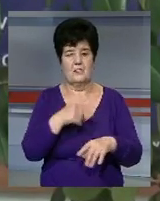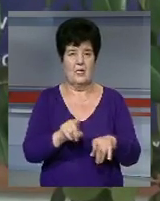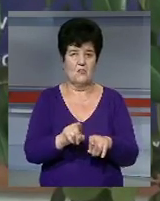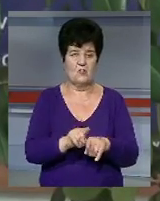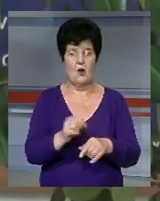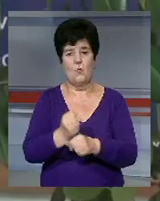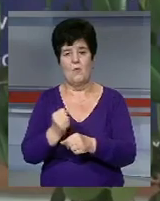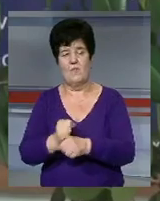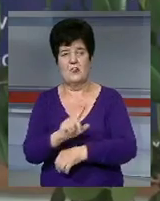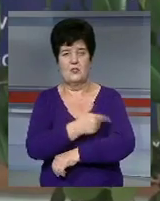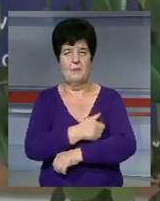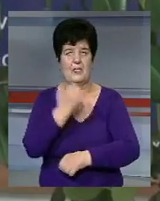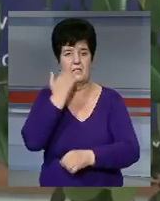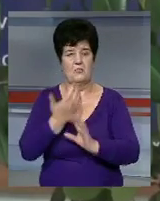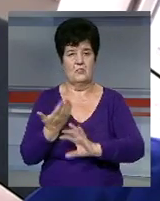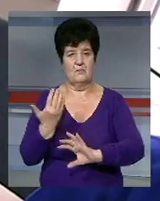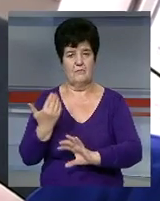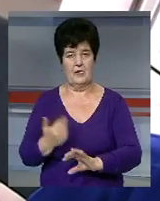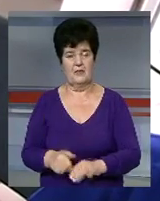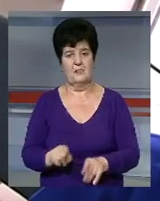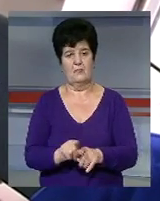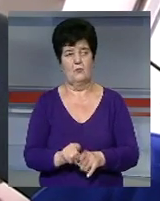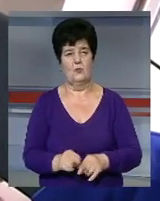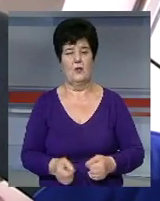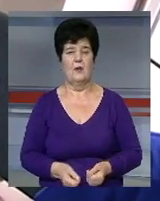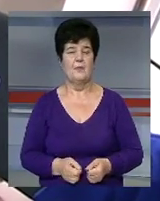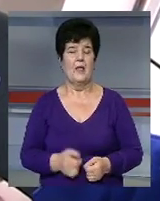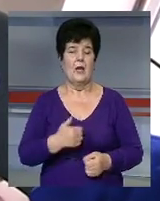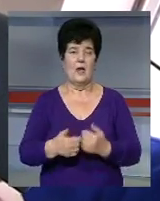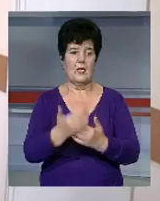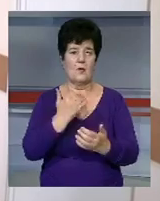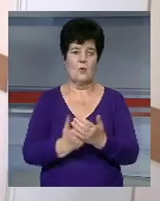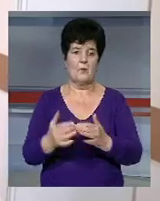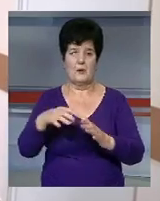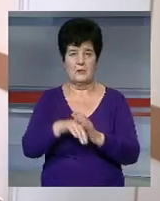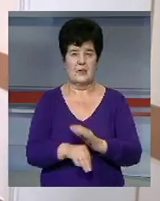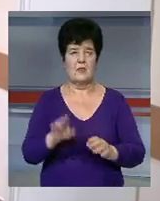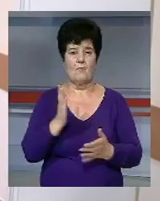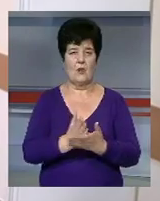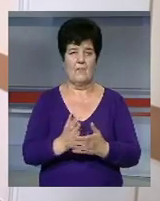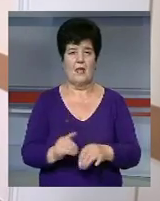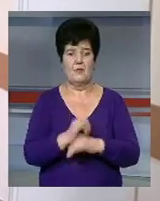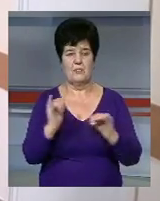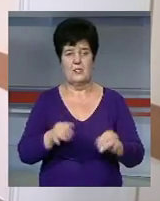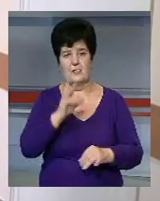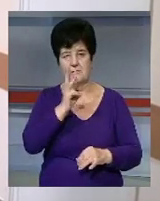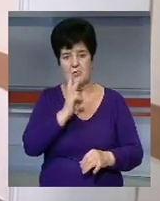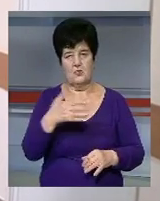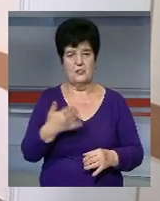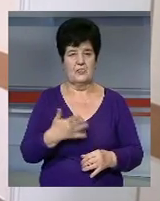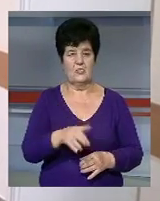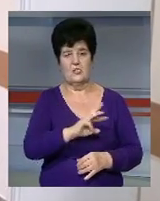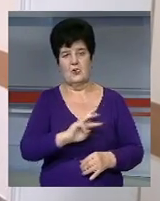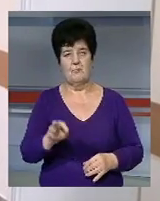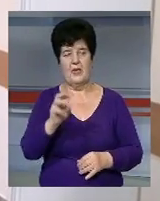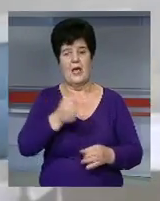face și un medic care are o vechime mai mare în muncă. În urma implementării proiectului vor avea majorări de salarii peste 50.000 de angajați